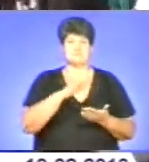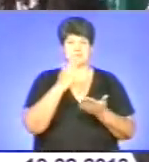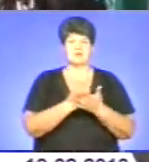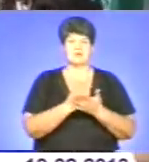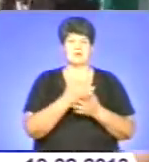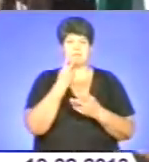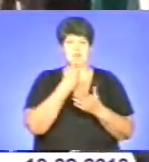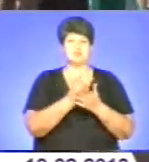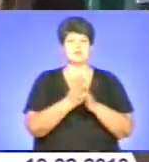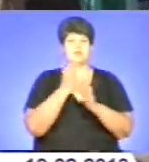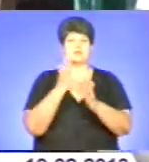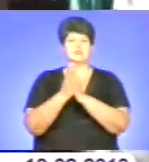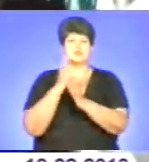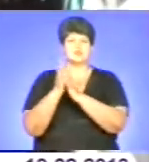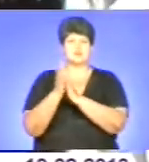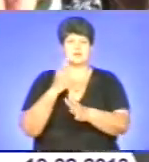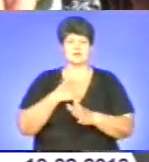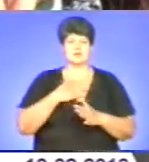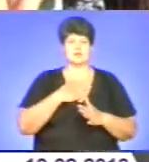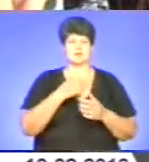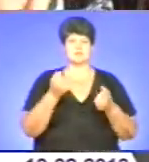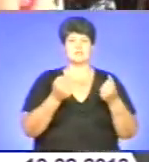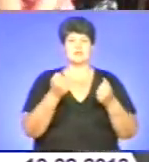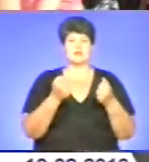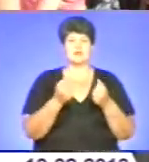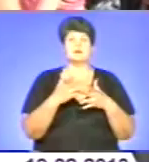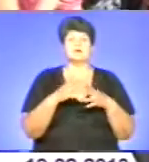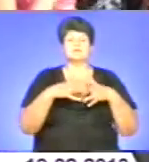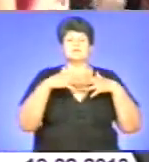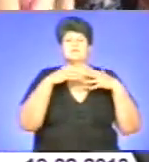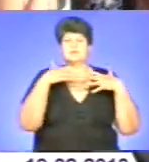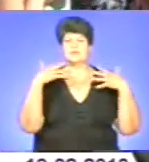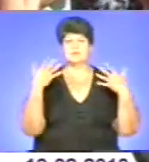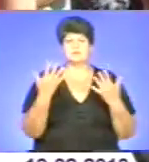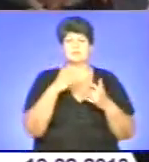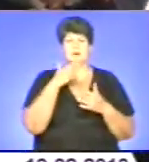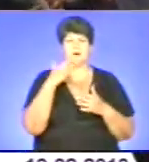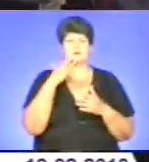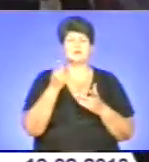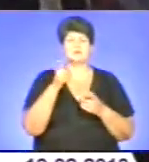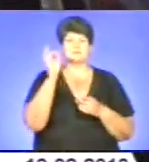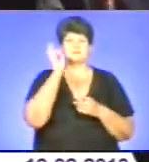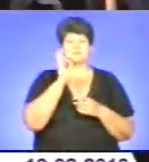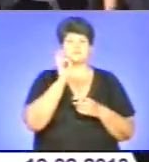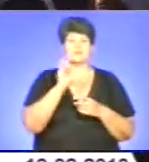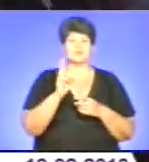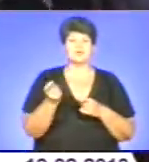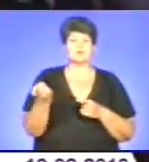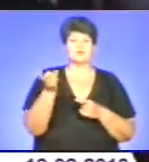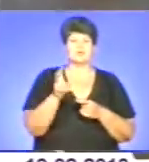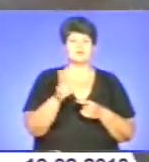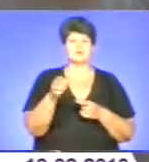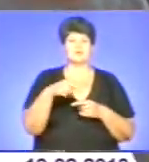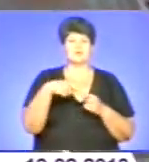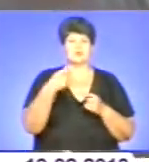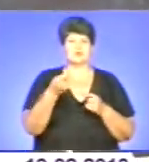які черги біля наших павільйонів не менший натовп і біля павільйонів з ласощами усіх охочих тут пригощають